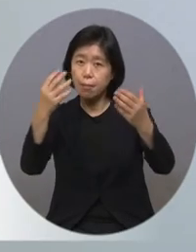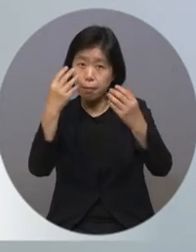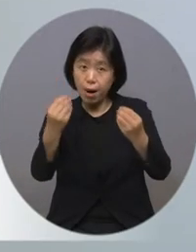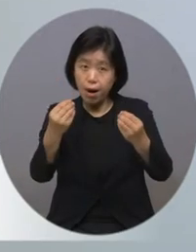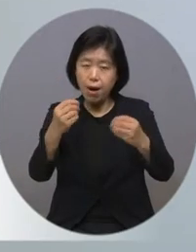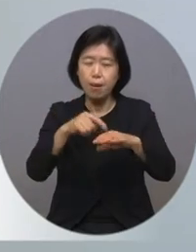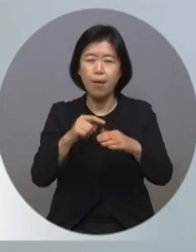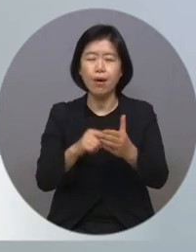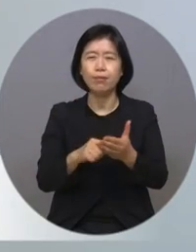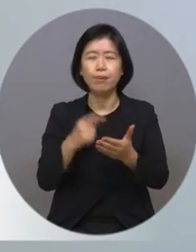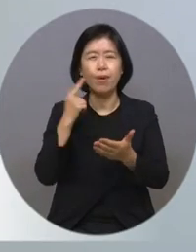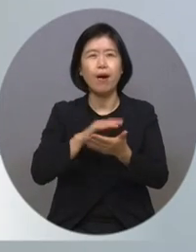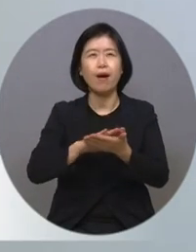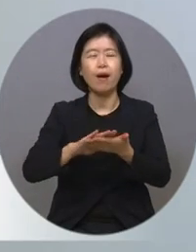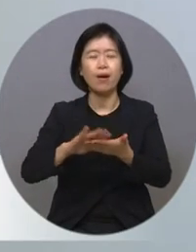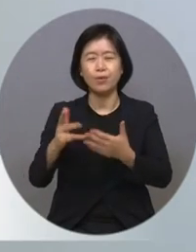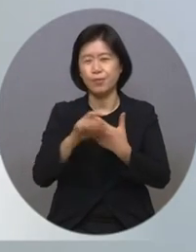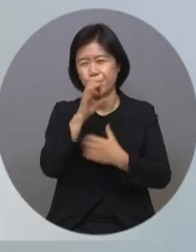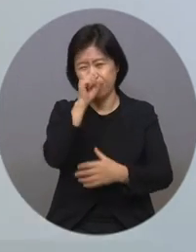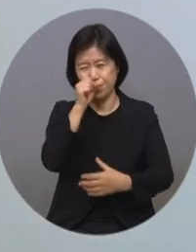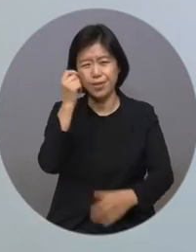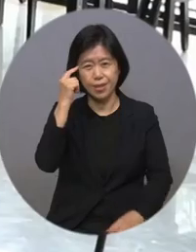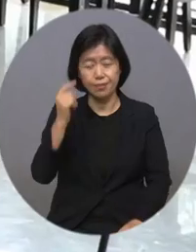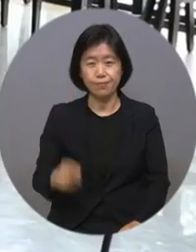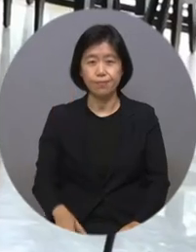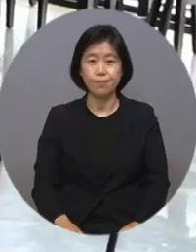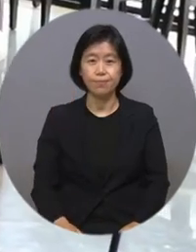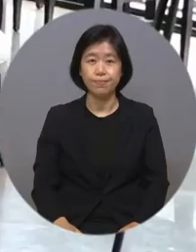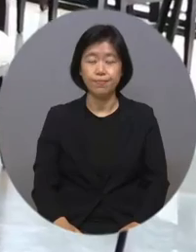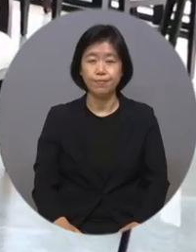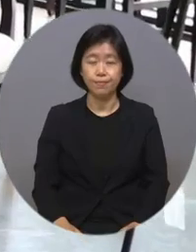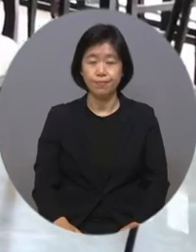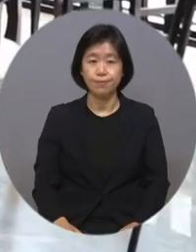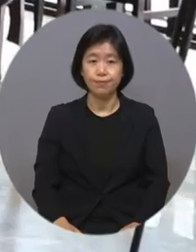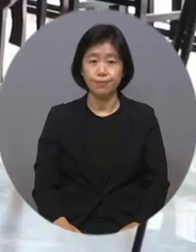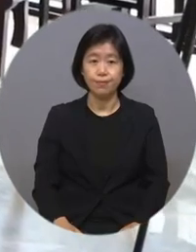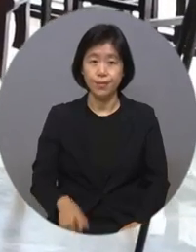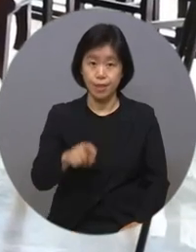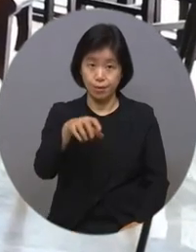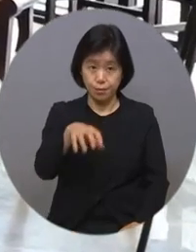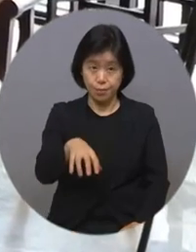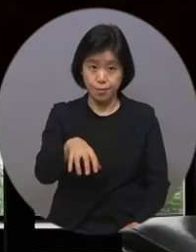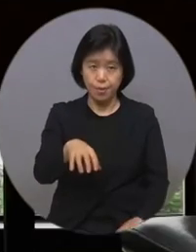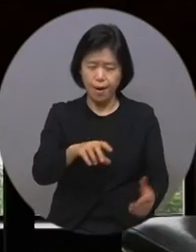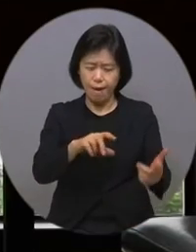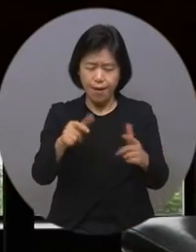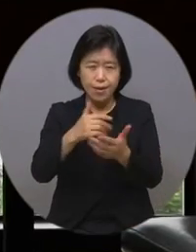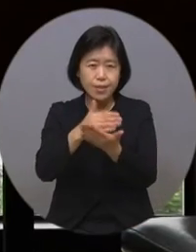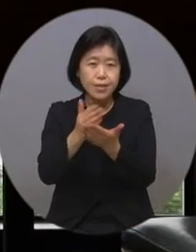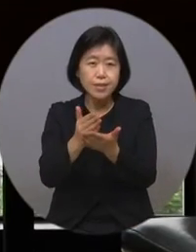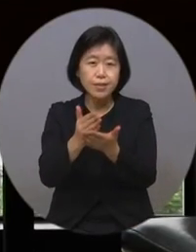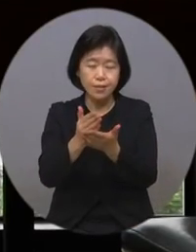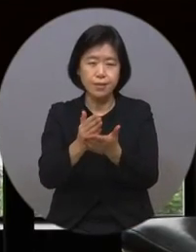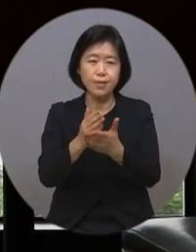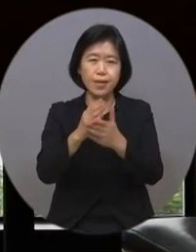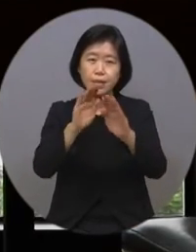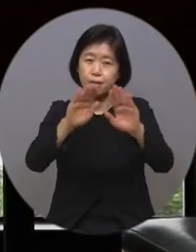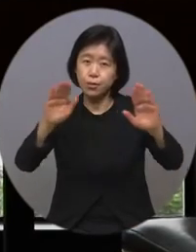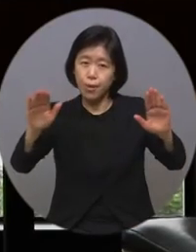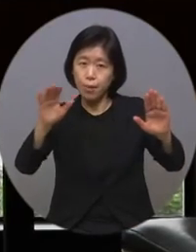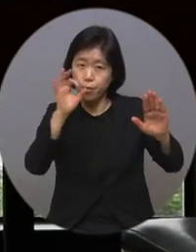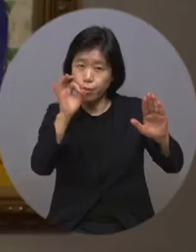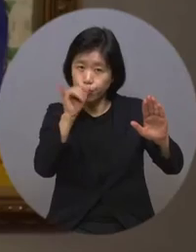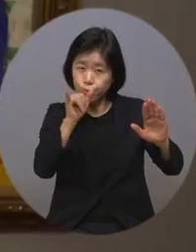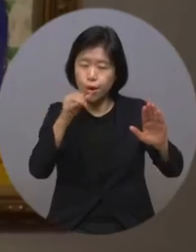바라는 마음에 이렇게 연주를 진행하게 되었습니다. 루카스 갤러리는 다양한 전시를 볼 수 있는 기획전과